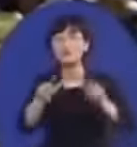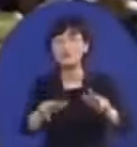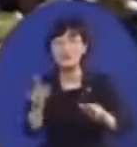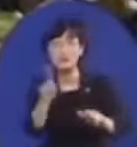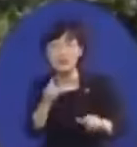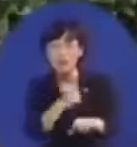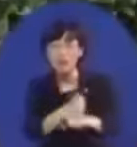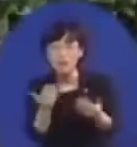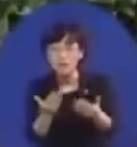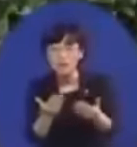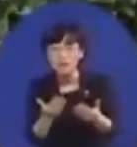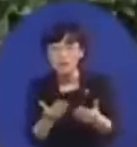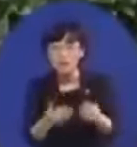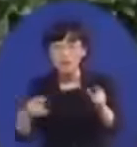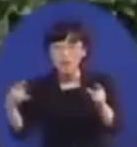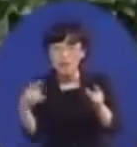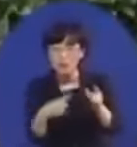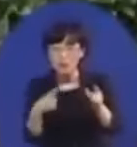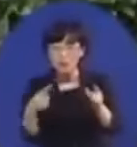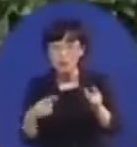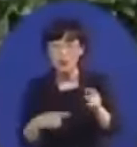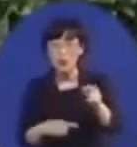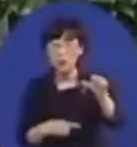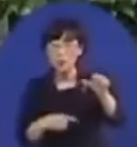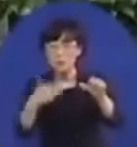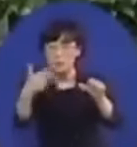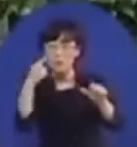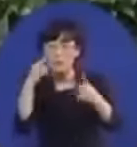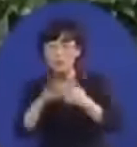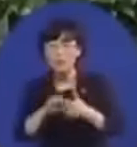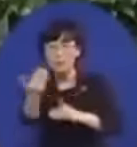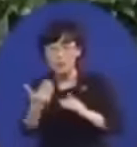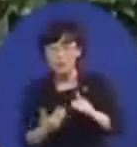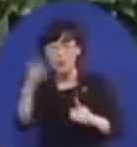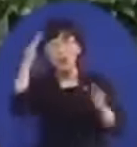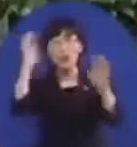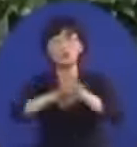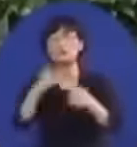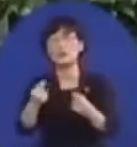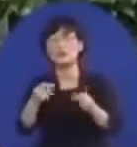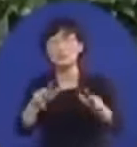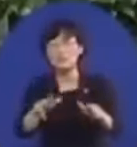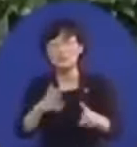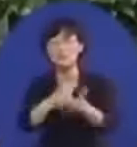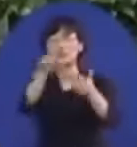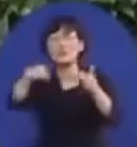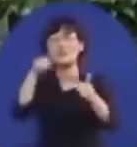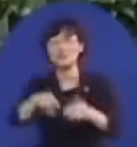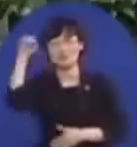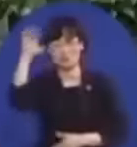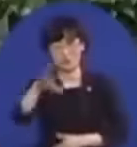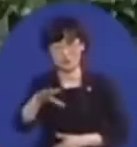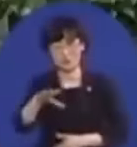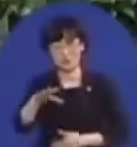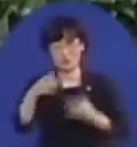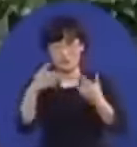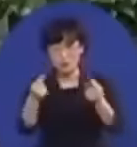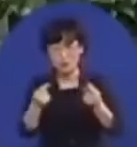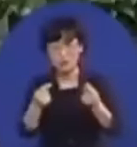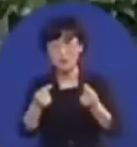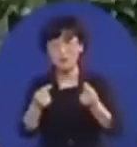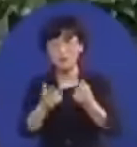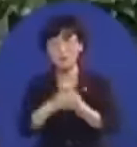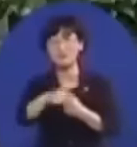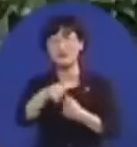무엇이냐? 에베소서 5장 8절에 너희가 전에는 어두움이더니 이제는 주 안에서 빛이라 빛의 자녀들처럼 행하라.